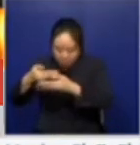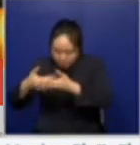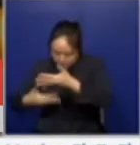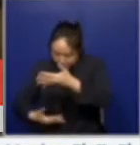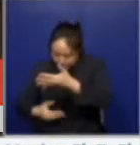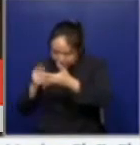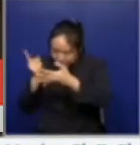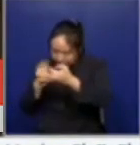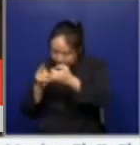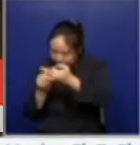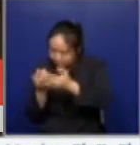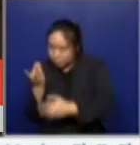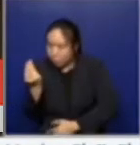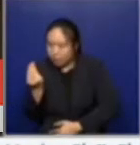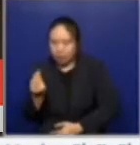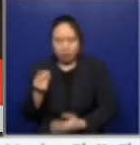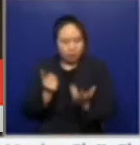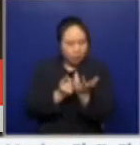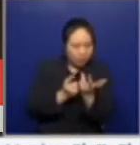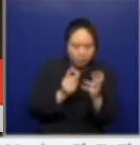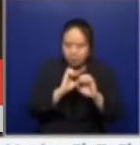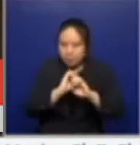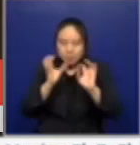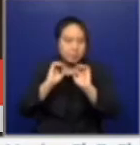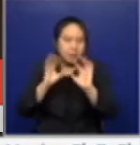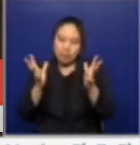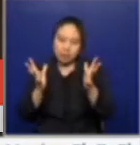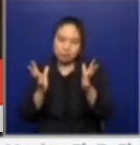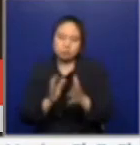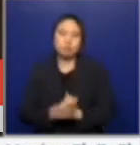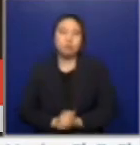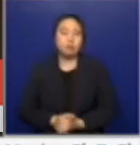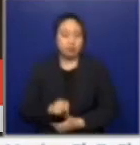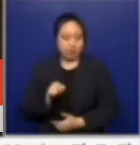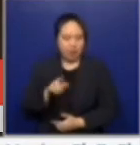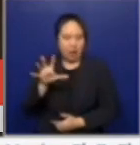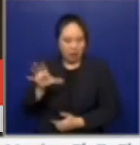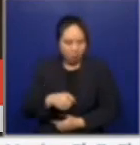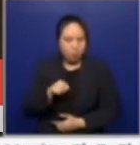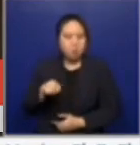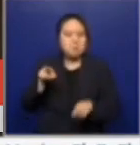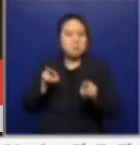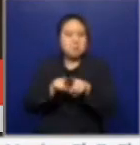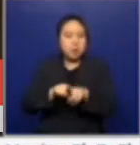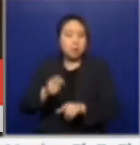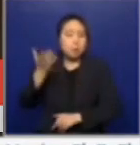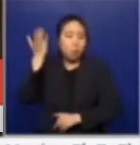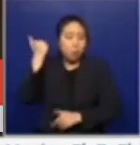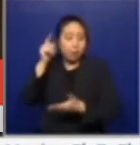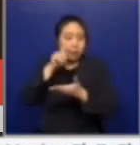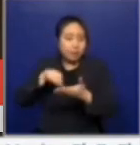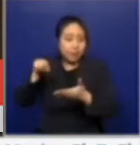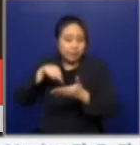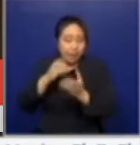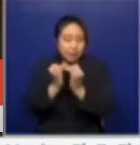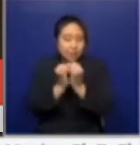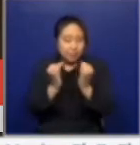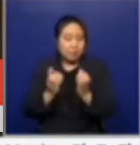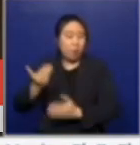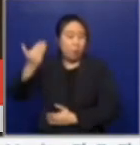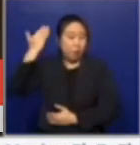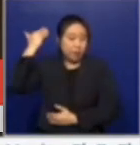น่นอนชัดเจนสมควรที่จะนำระบบการเลือกตั้งตามที่เคยบัญญัติไว้ในรัฐธรรมนูญฉบับก่อนหน้